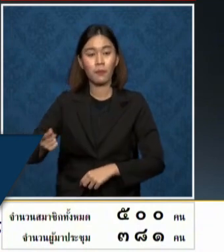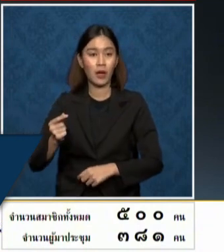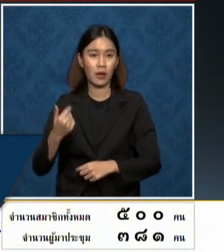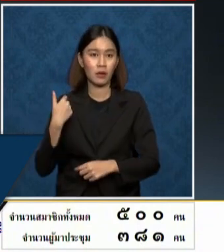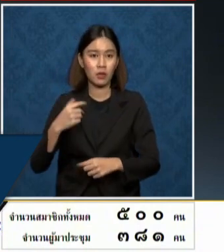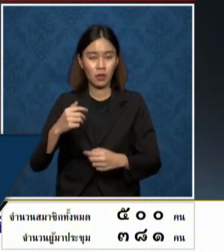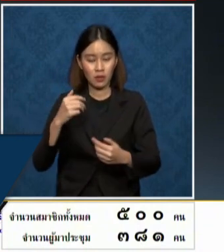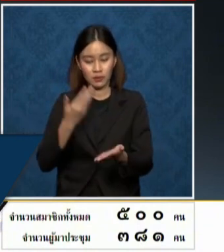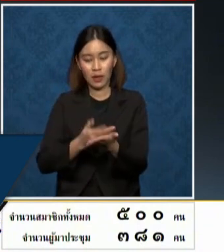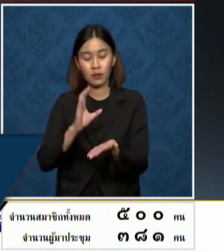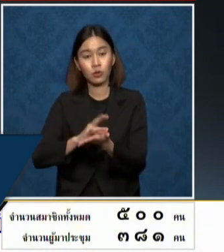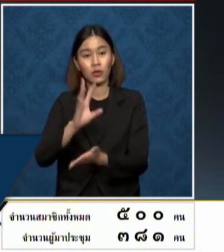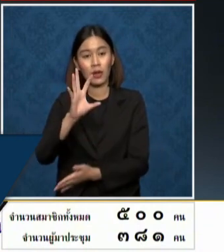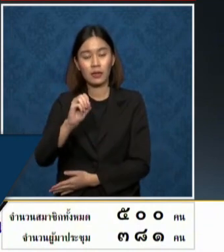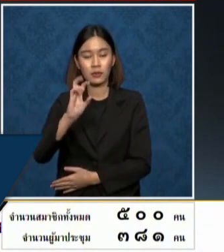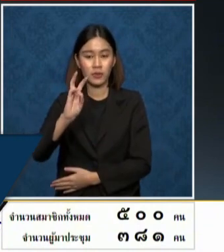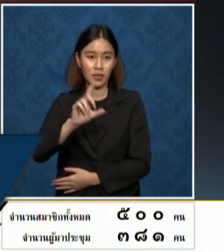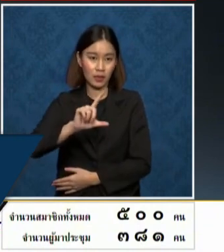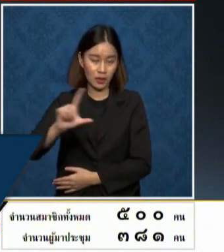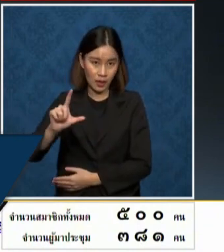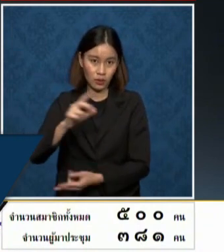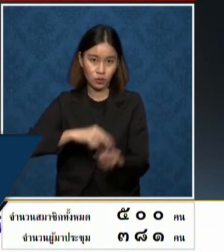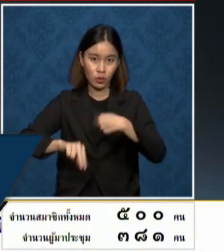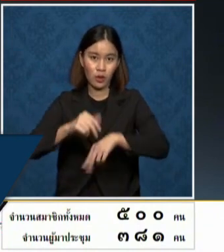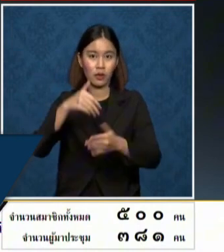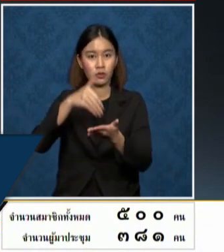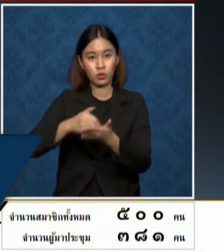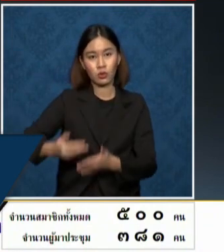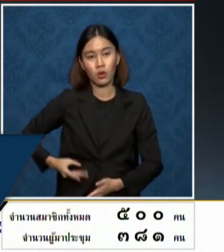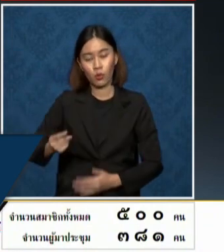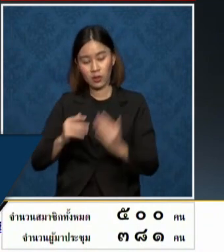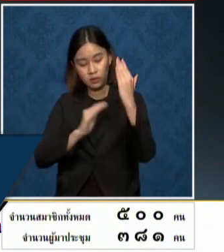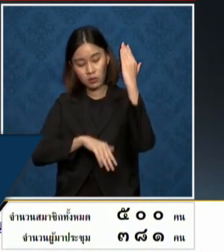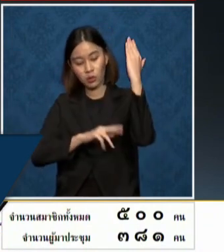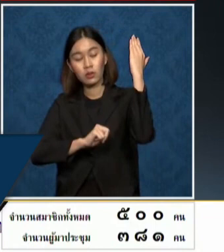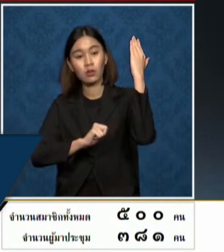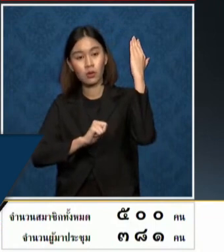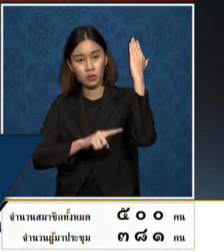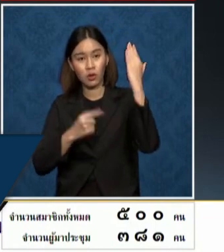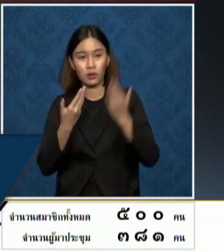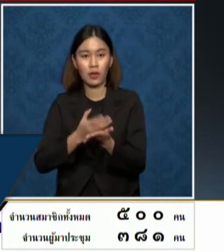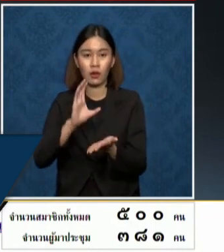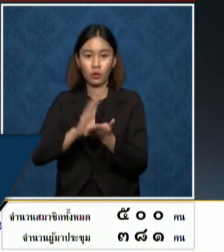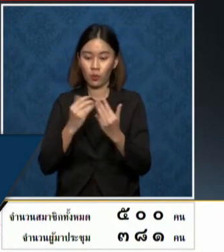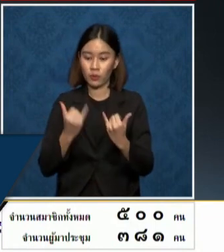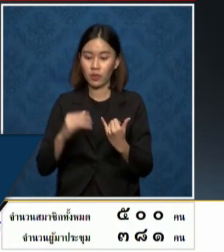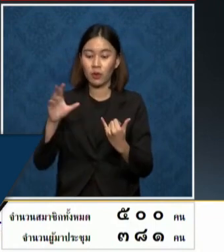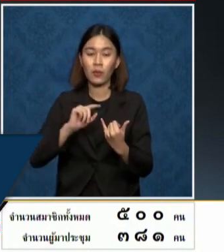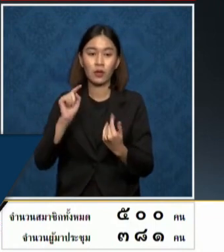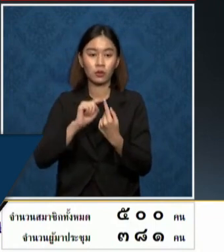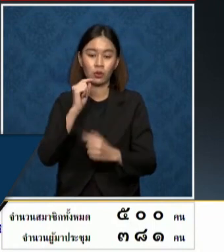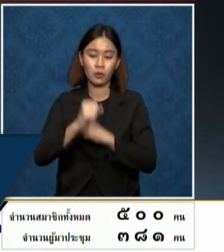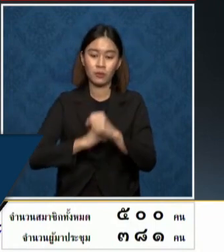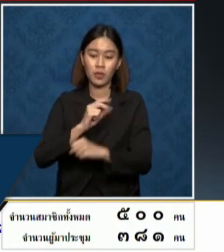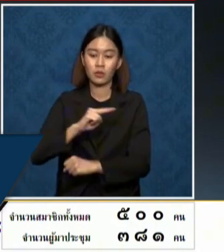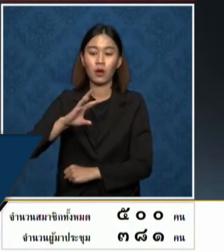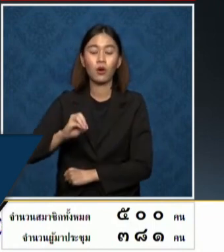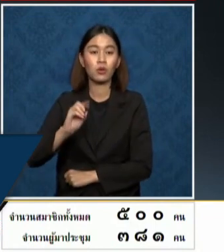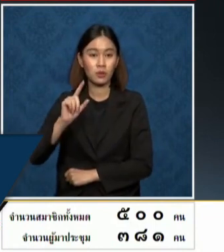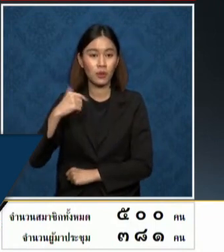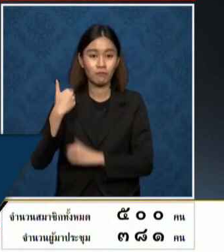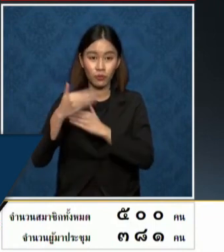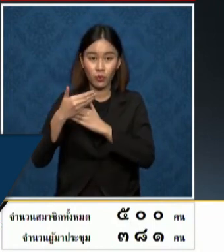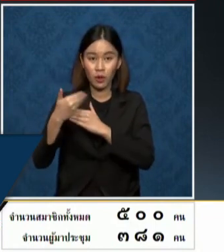57ล้านบาทเป็นงบสร้างศูนย์พักพิงสุนัขจรจัดในจังหวัดนครศรีธรรมราชโดยงบประมาณในส่วนนี้มาตั้งแต่ 2561